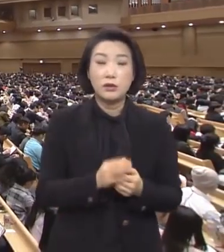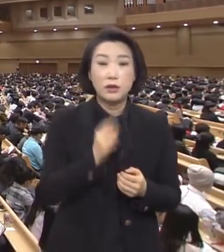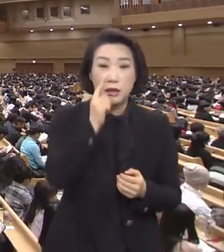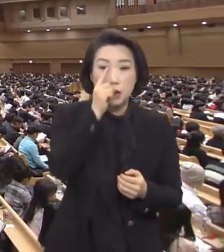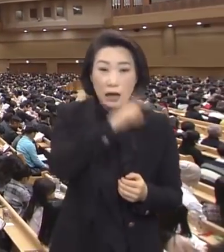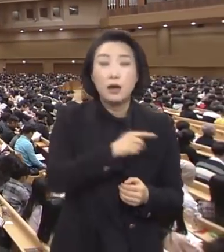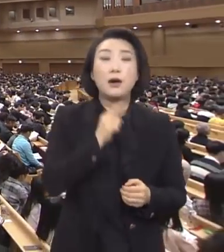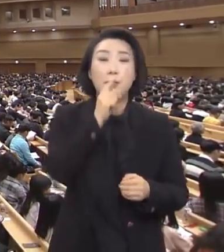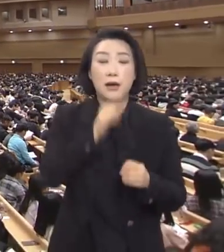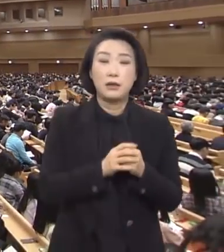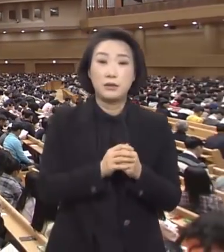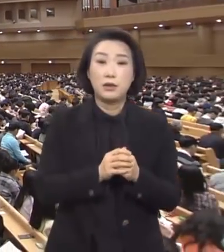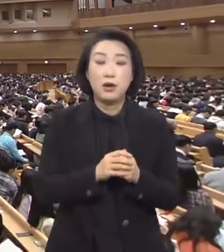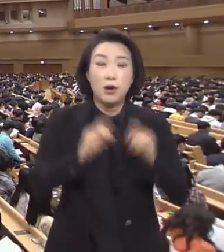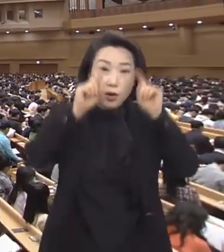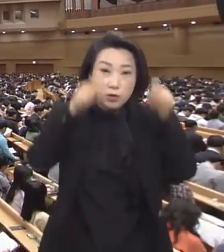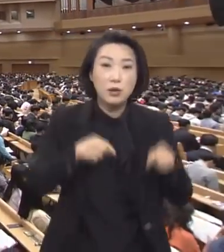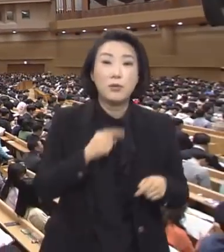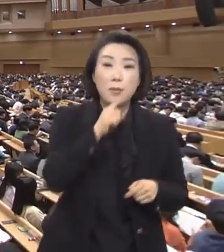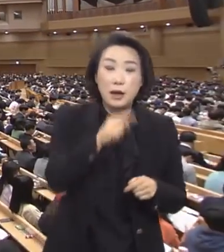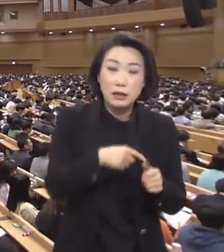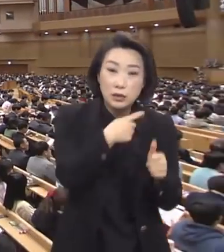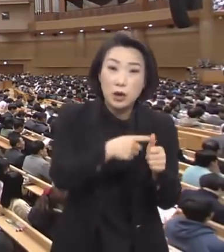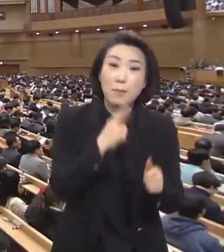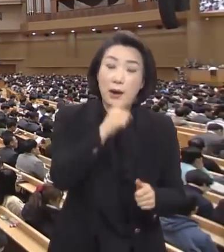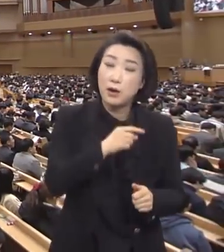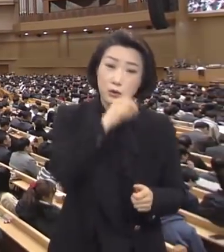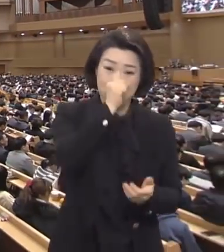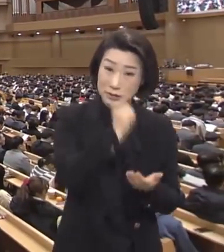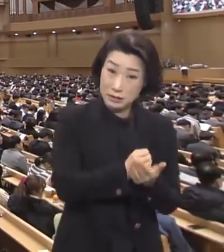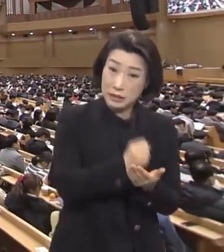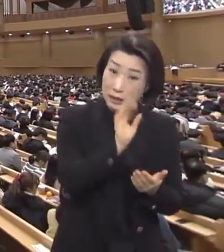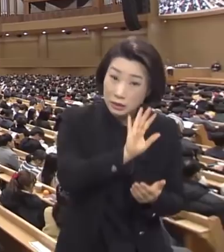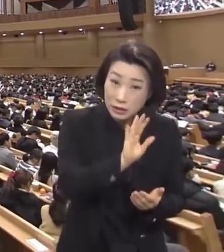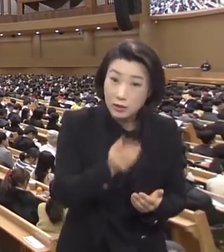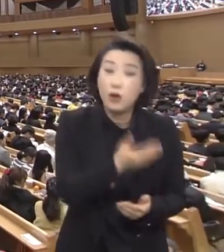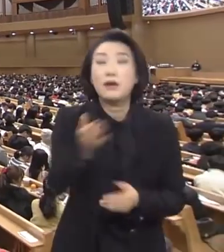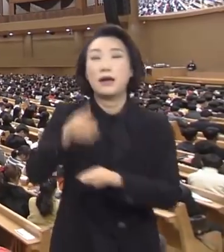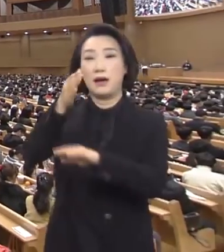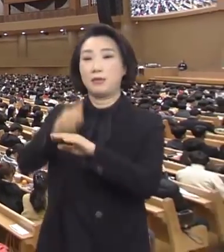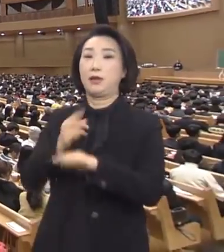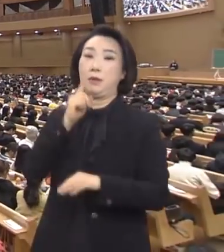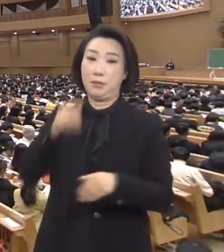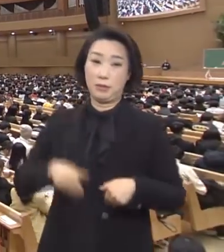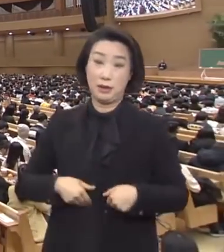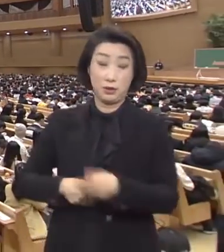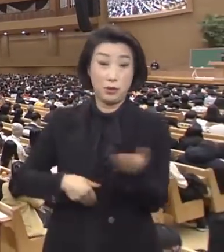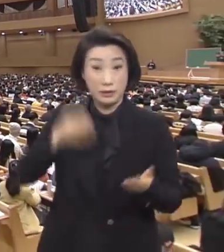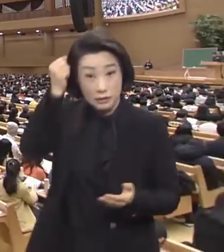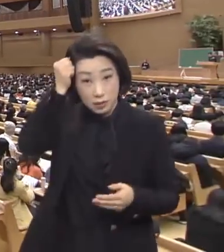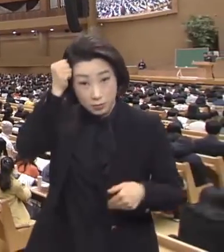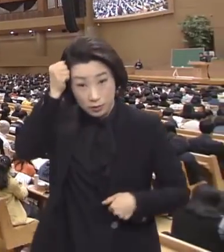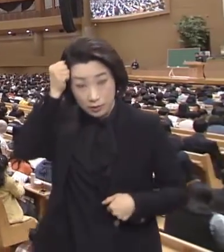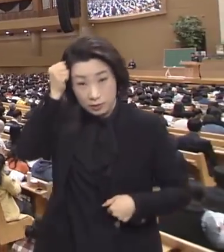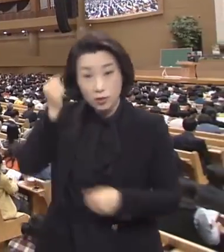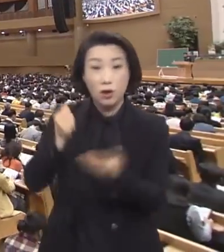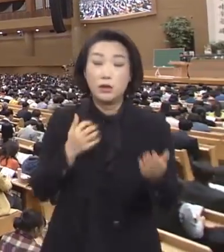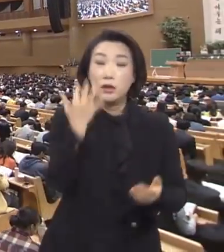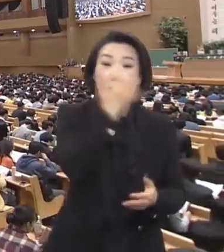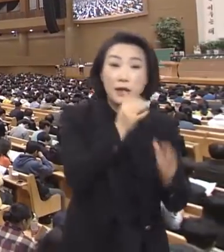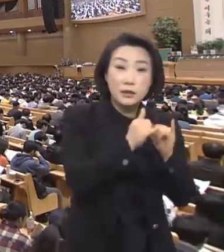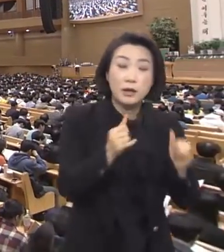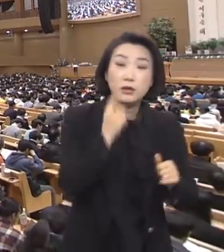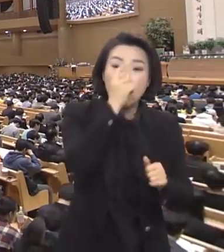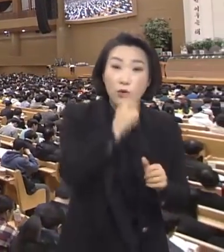아니하니 돌이켜 감사하는 말을 하라. 너희도 이것을 정녕히 알거니와 음행하는 자나 더러운 자나 탐하는